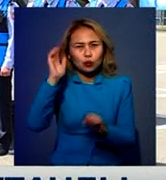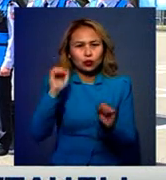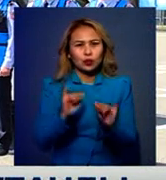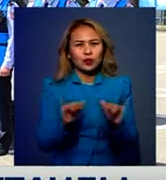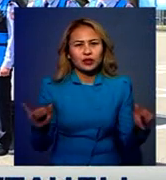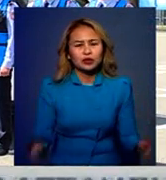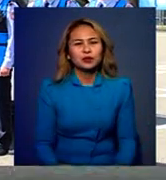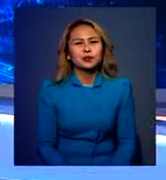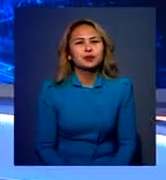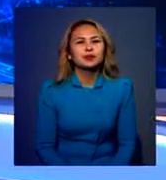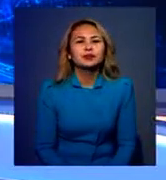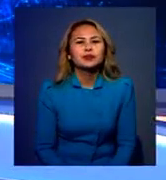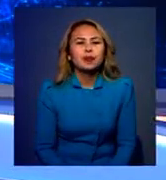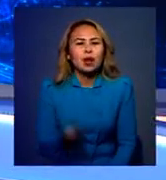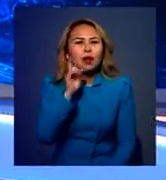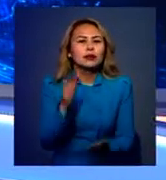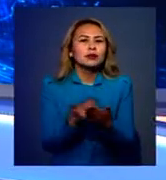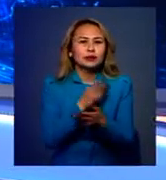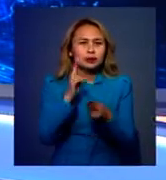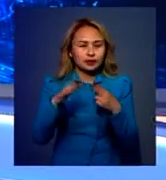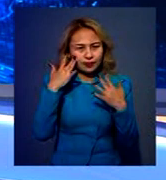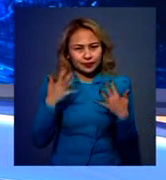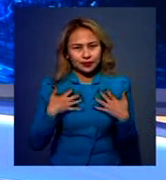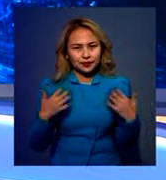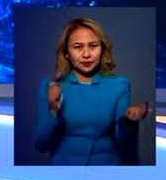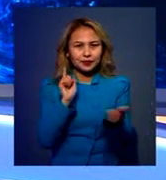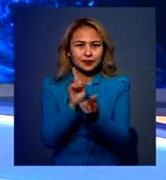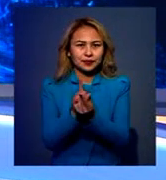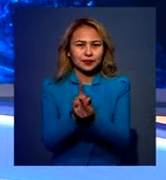көбейеді. Құрметті көрермендер, әзірге айтарымыз